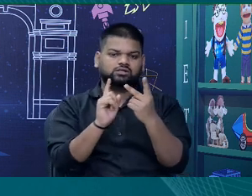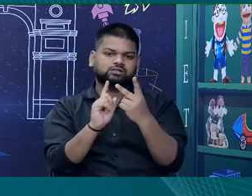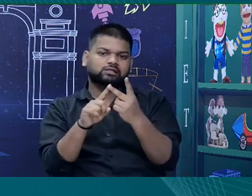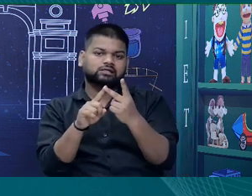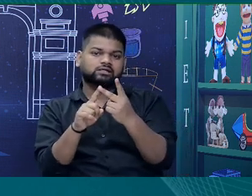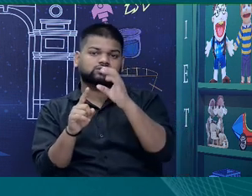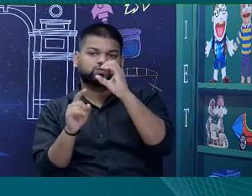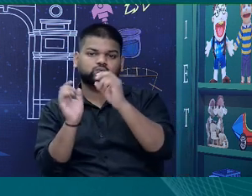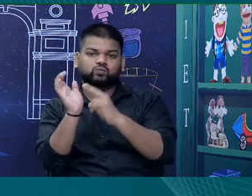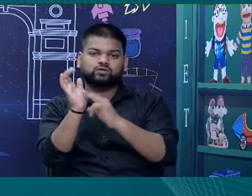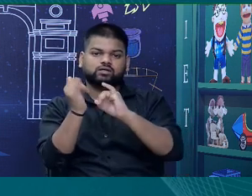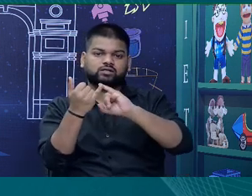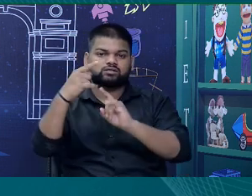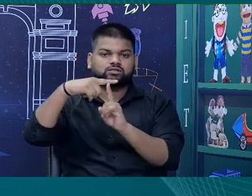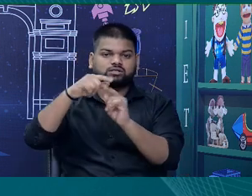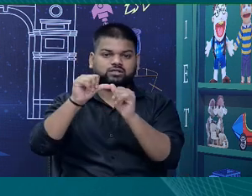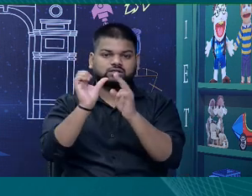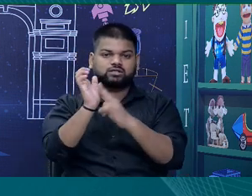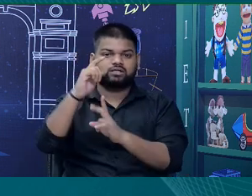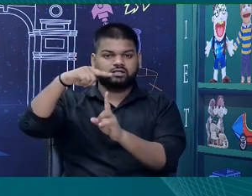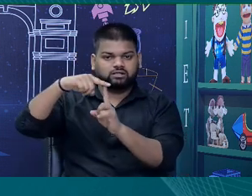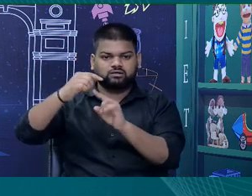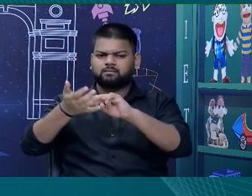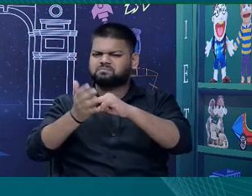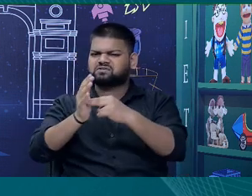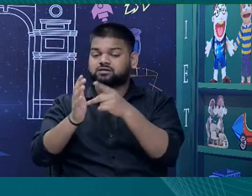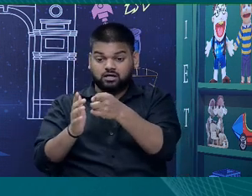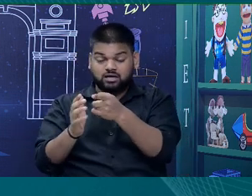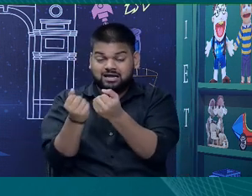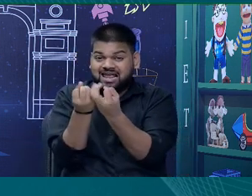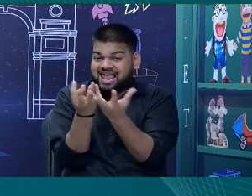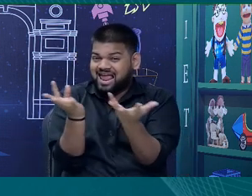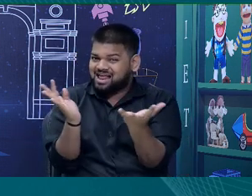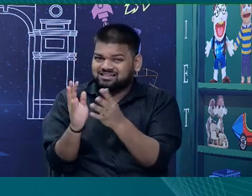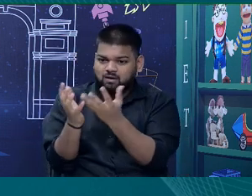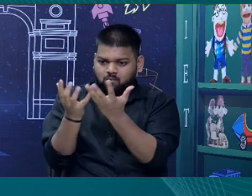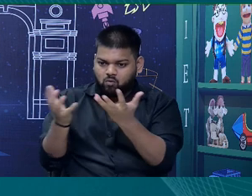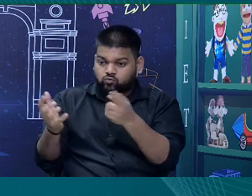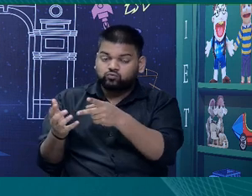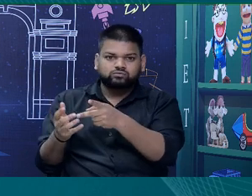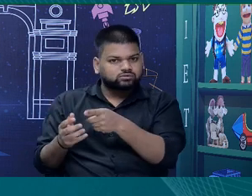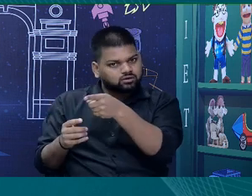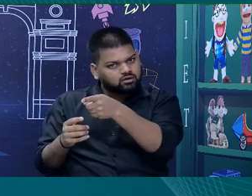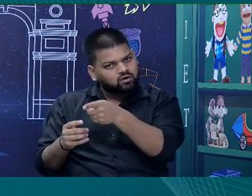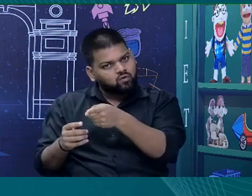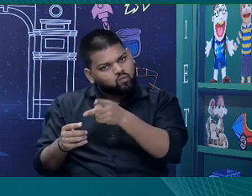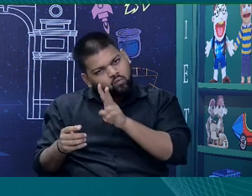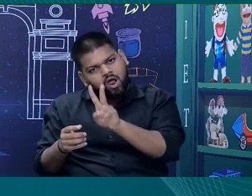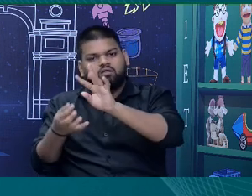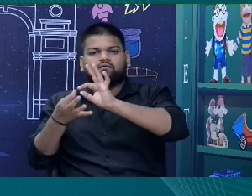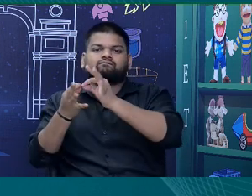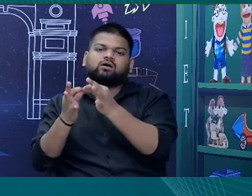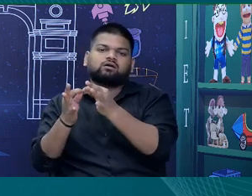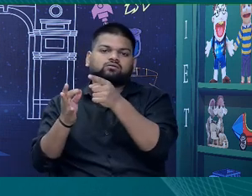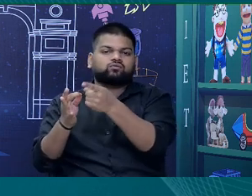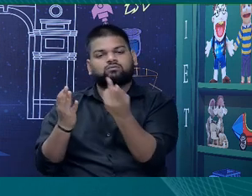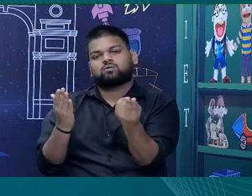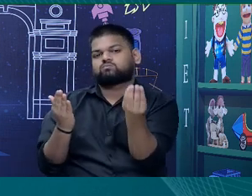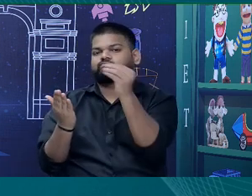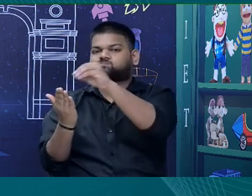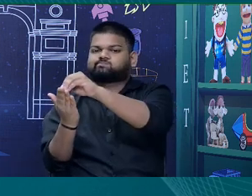कांस्टेंस अरे यूज्ड तो डिनोट ए फिक्स्ड न्यूमेरिकल वैल्यू इन सिंपल टर्म्स आईटी इस एन फिक्स्ड नंबर एग्जांपल से आपकी